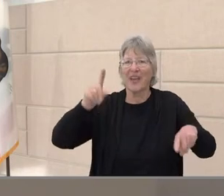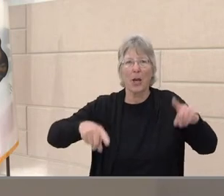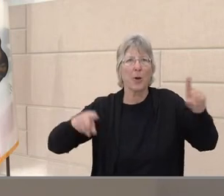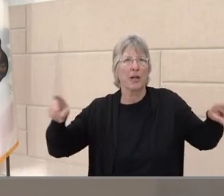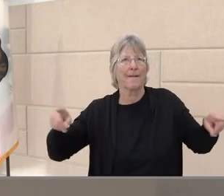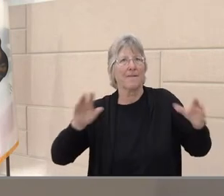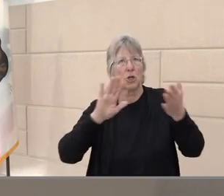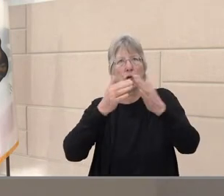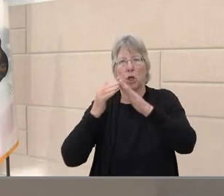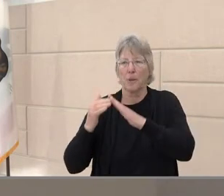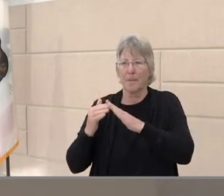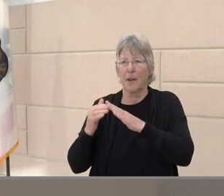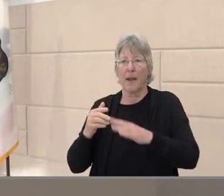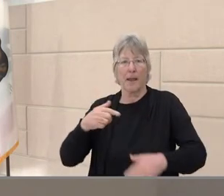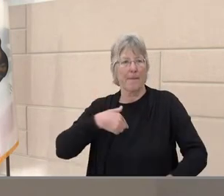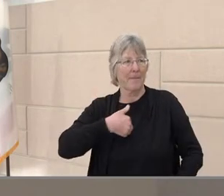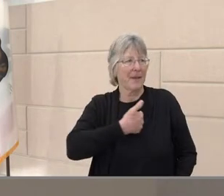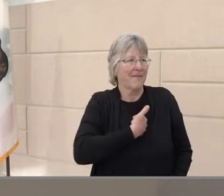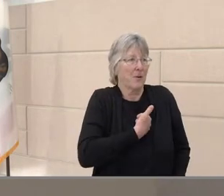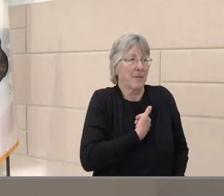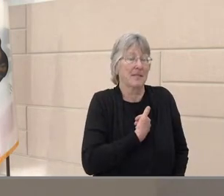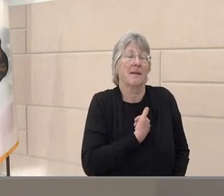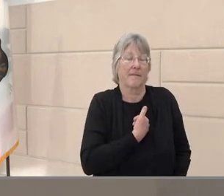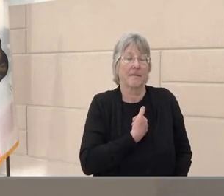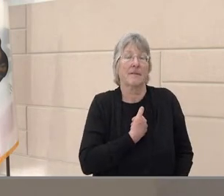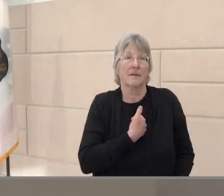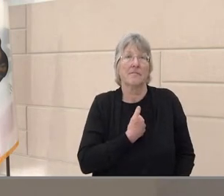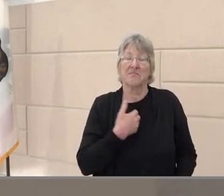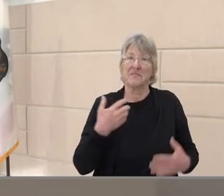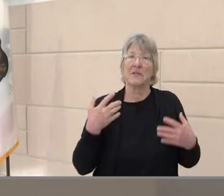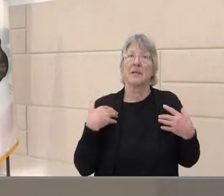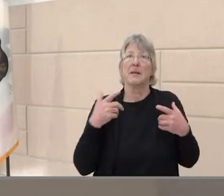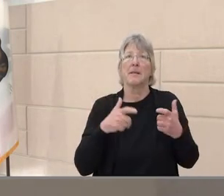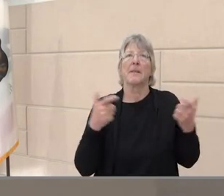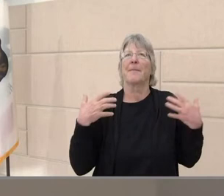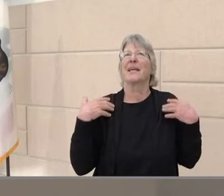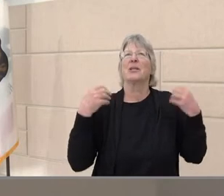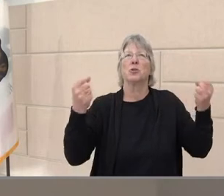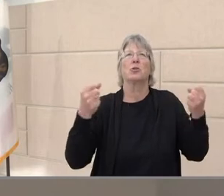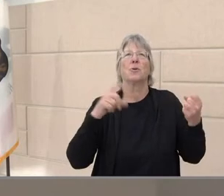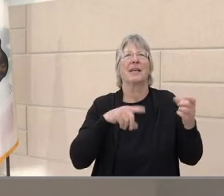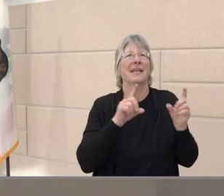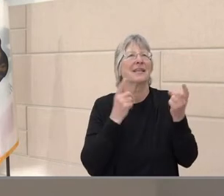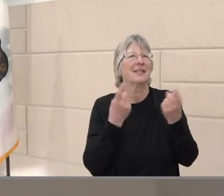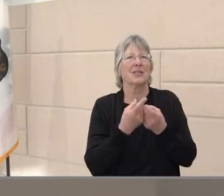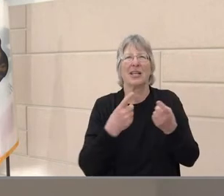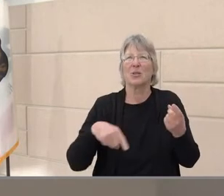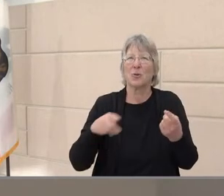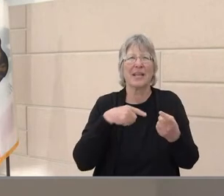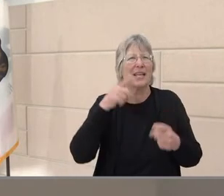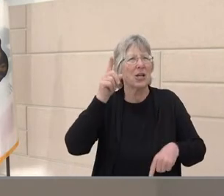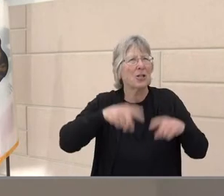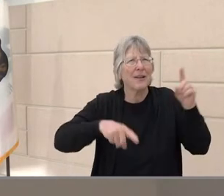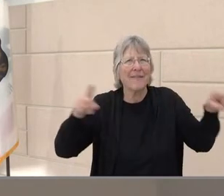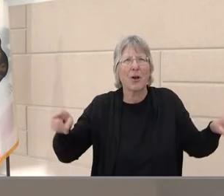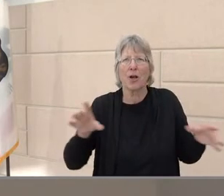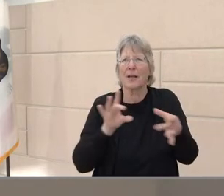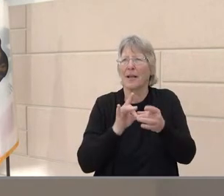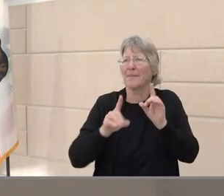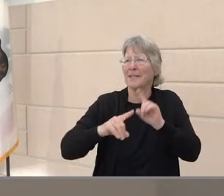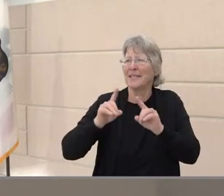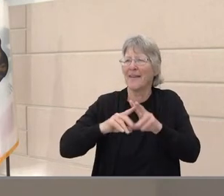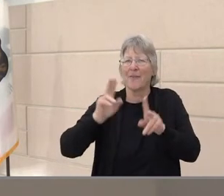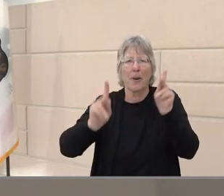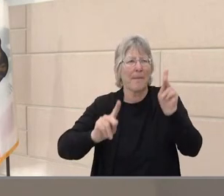សាស្របទៅតាមក្រមគ្រួសារចម្រោះនៅក្នុងសហគមន៍របស់យើងយើងដឹងហើយគឺថា